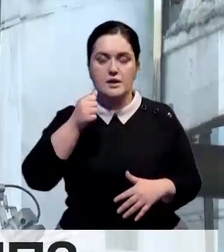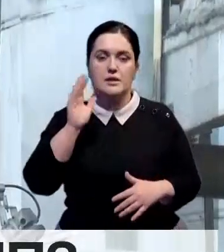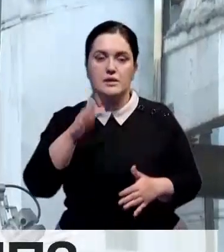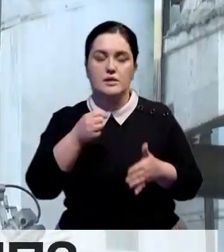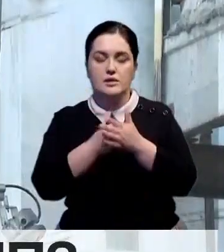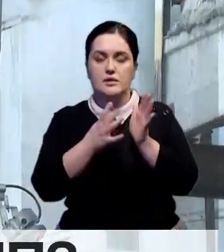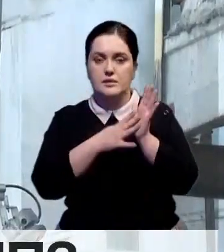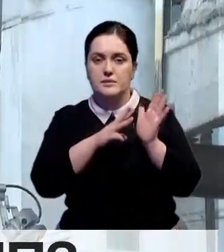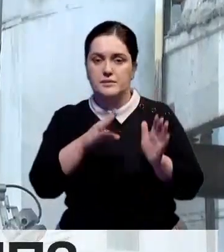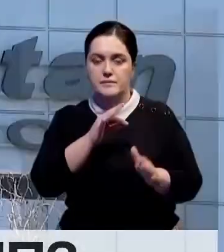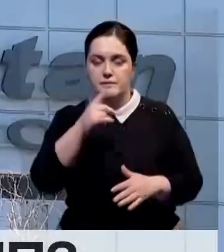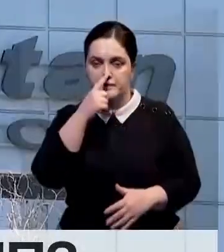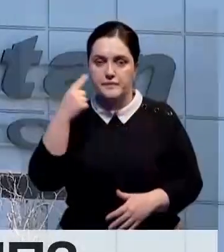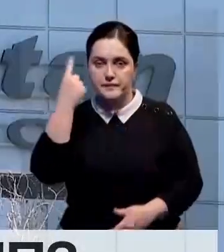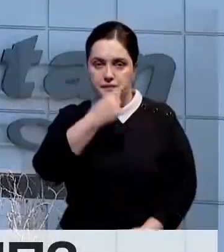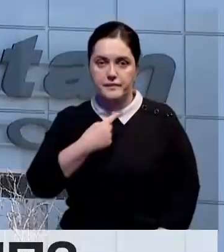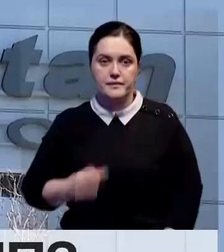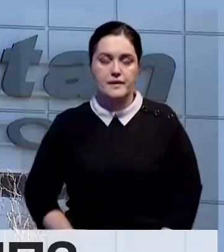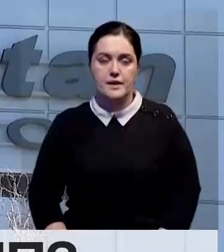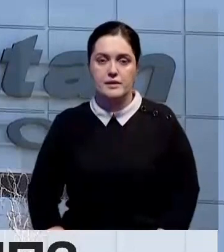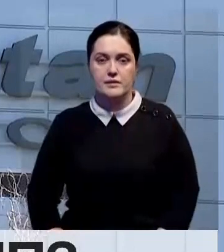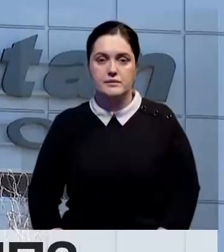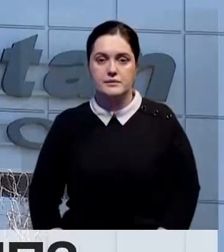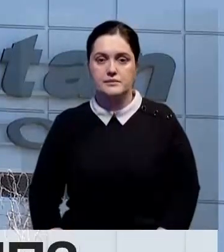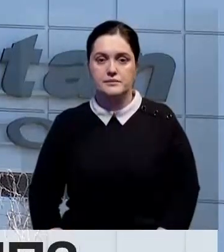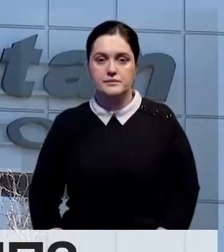как минимум до 9 миллионов тонн в год. Катерина Попкова, Шымкент, Хабар, 24.